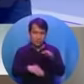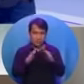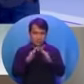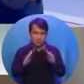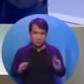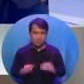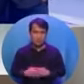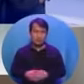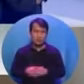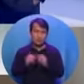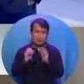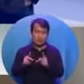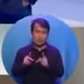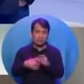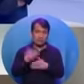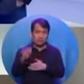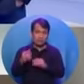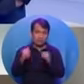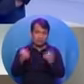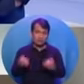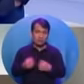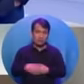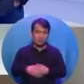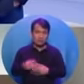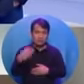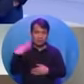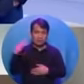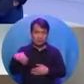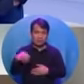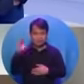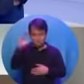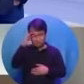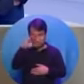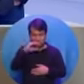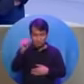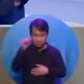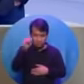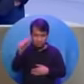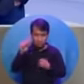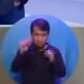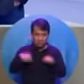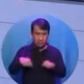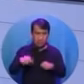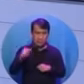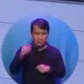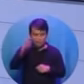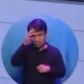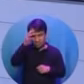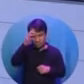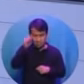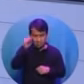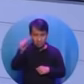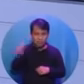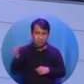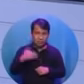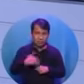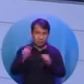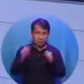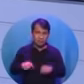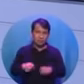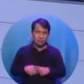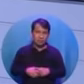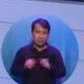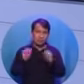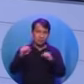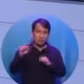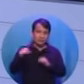po. Sige po. Ganun lang po. Sige. Chairman, pakihalap lang po si tatay, ano? Tatay Anthony. And then, usap ulit tayo, chairman.